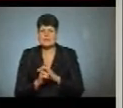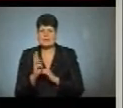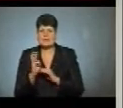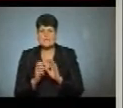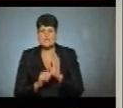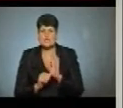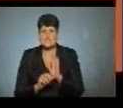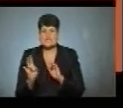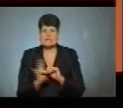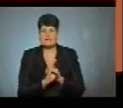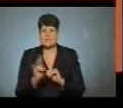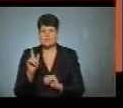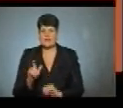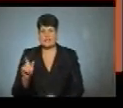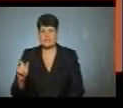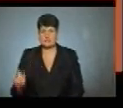360 священників.